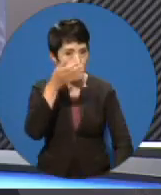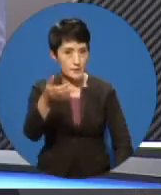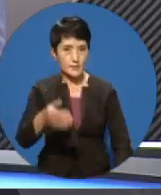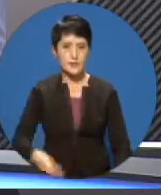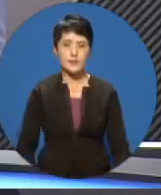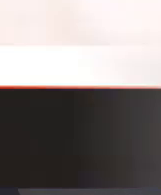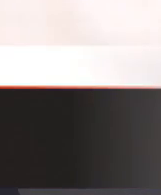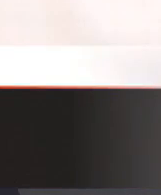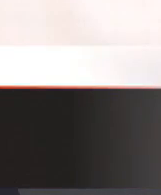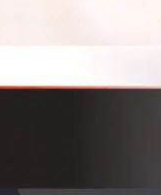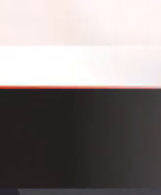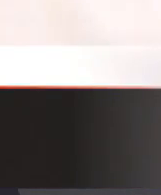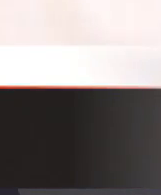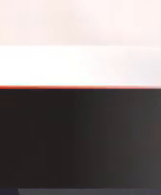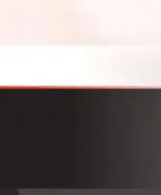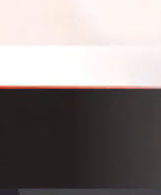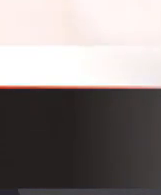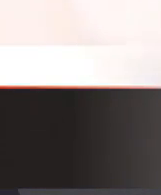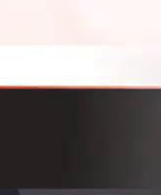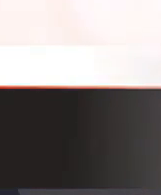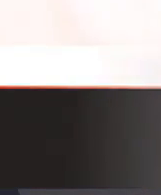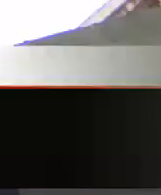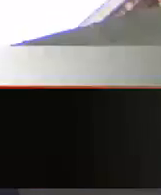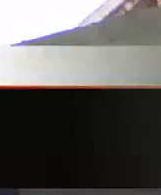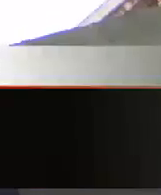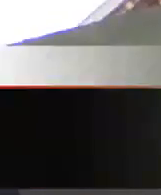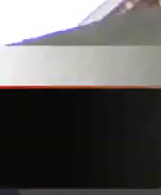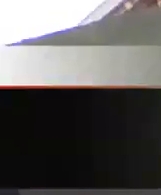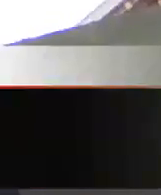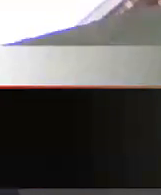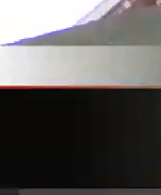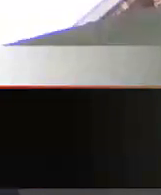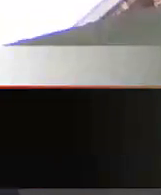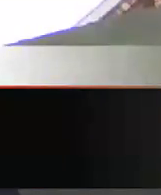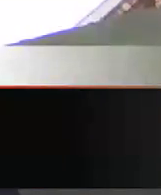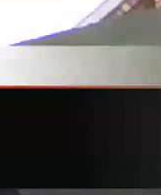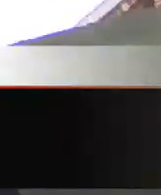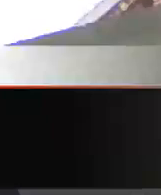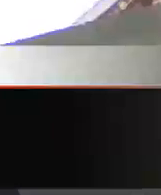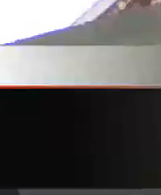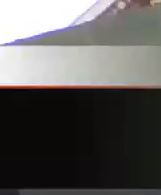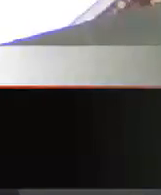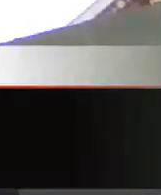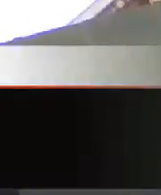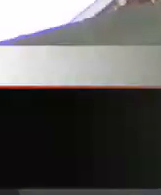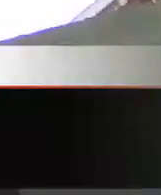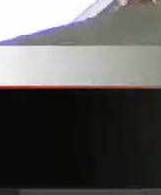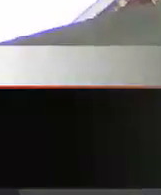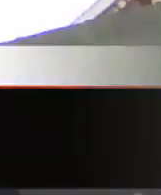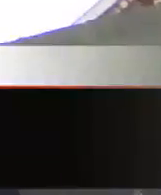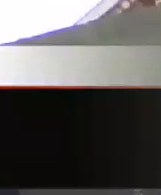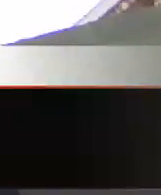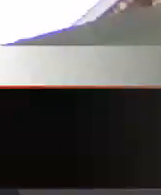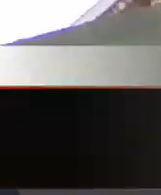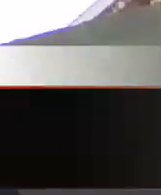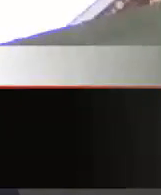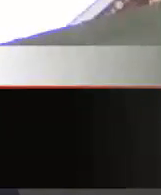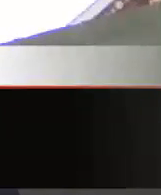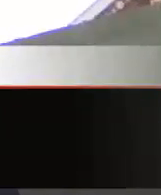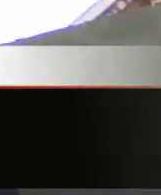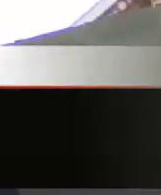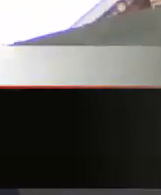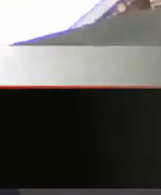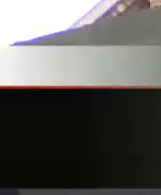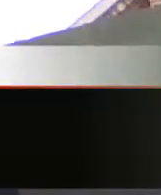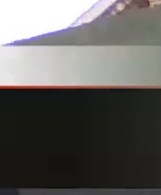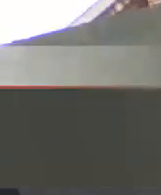들어보시겠습니다. 업무 보는 기사보다는 약간의 추가적으로 급여가 더 지급이 됩니다. 저희는